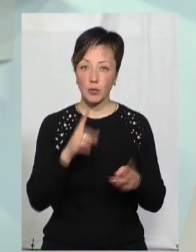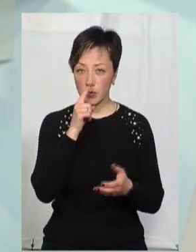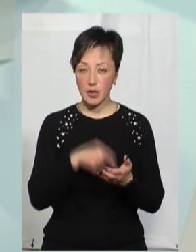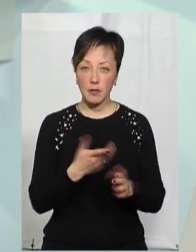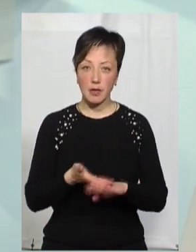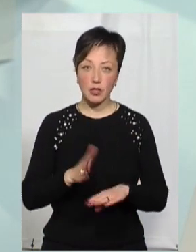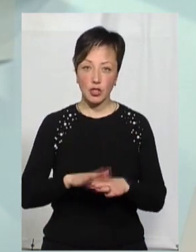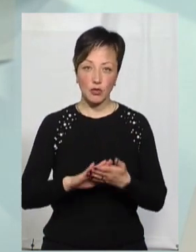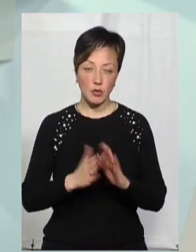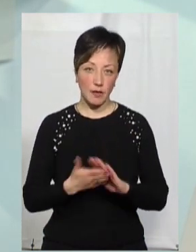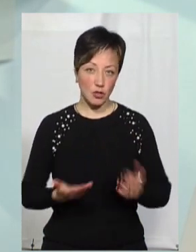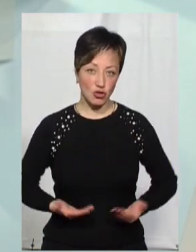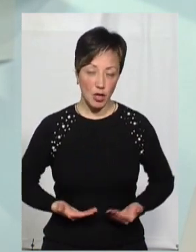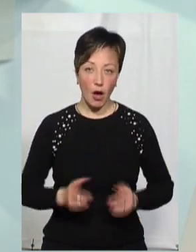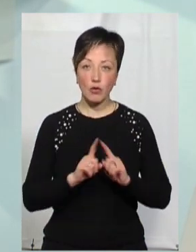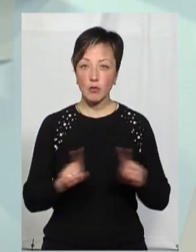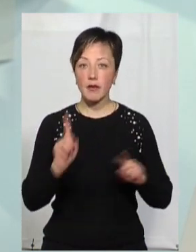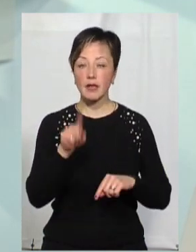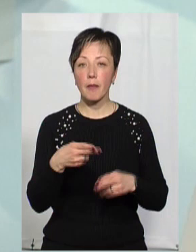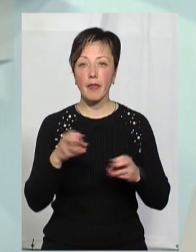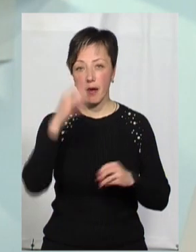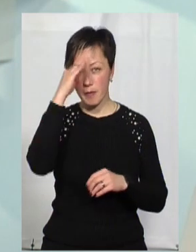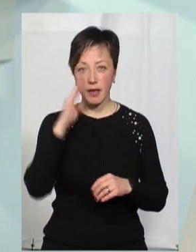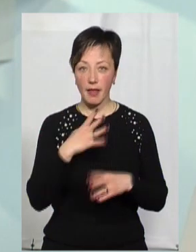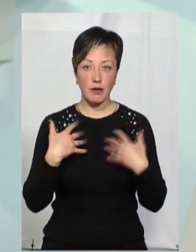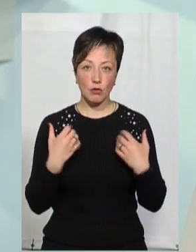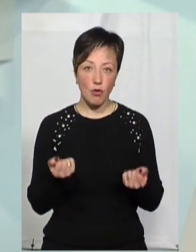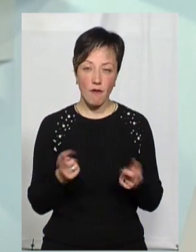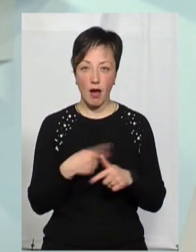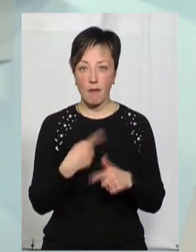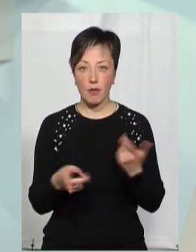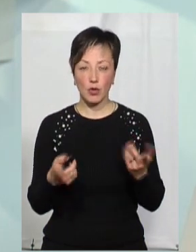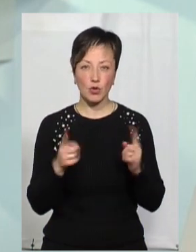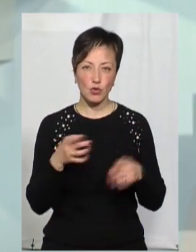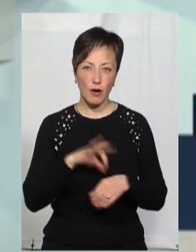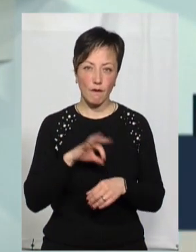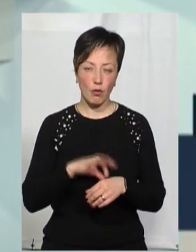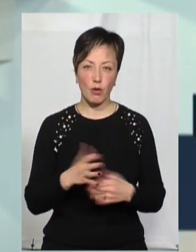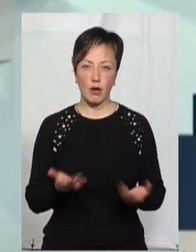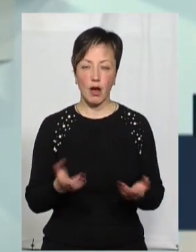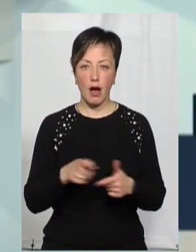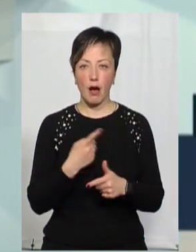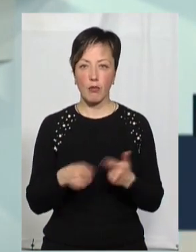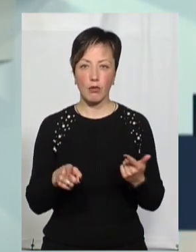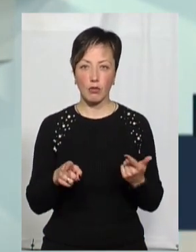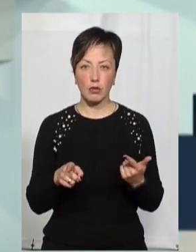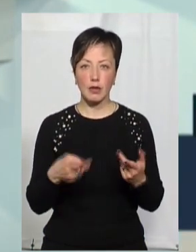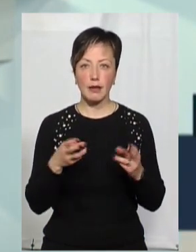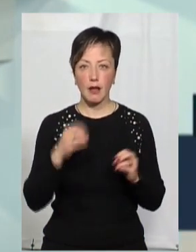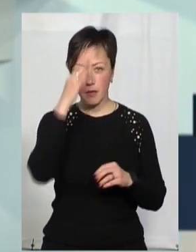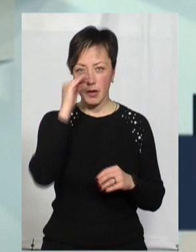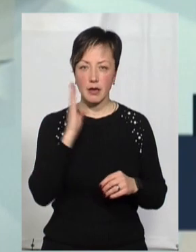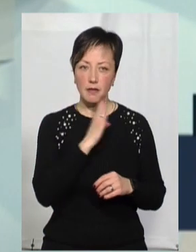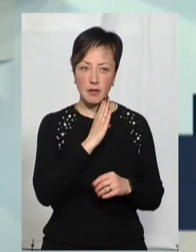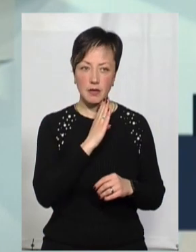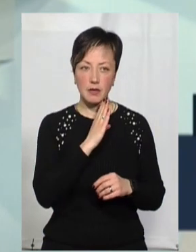опинилися в складних життєвих обставинах. Особливо там, де батьки нездорові, або там, де батьки дуже хворі, або там, де батьки,